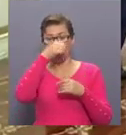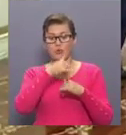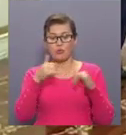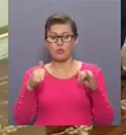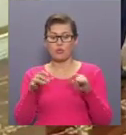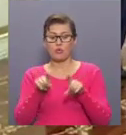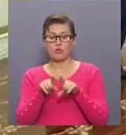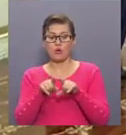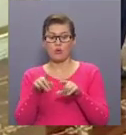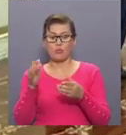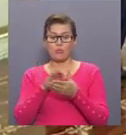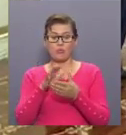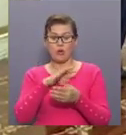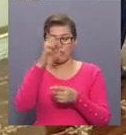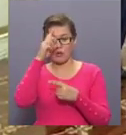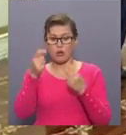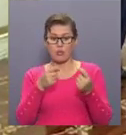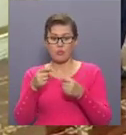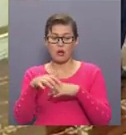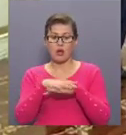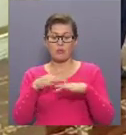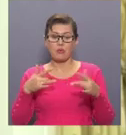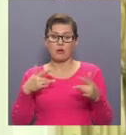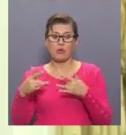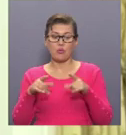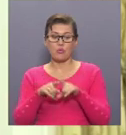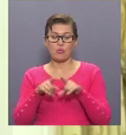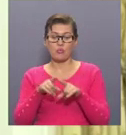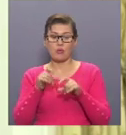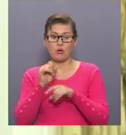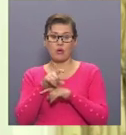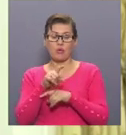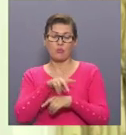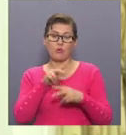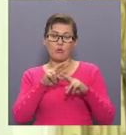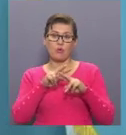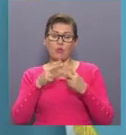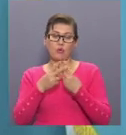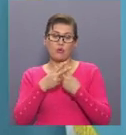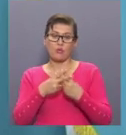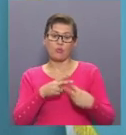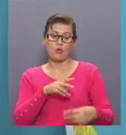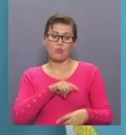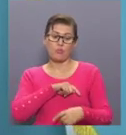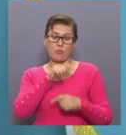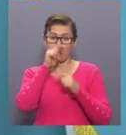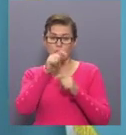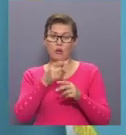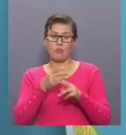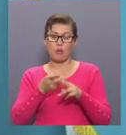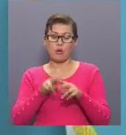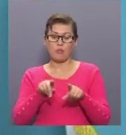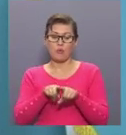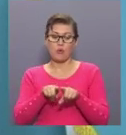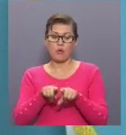уақыт таныспыз деген мемлекет басшысы халық әртісінің төсіне алтын жұлдызды тақты. Президент мерейтой иесінің мерекелік